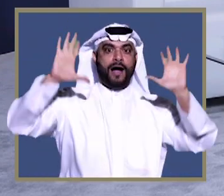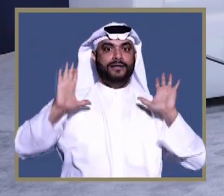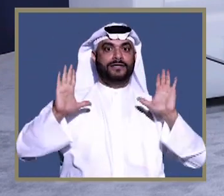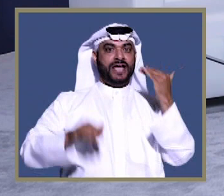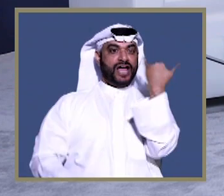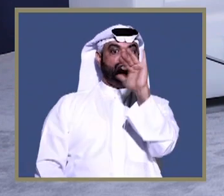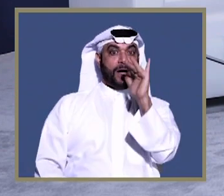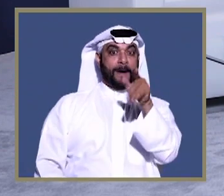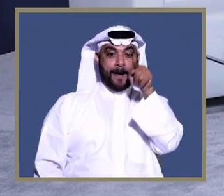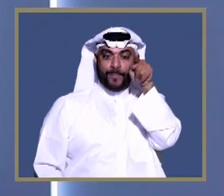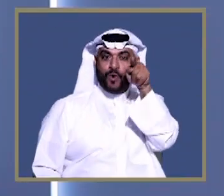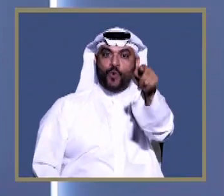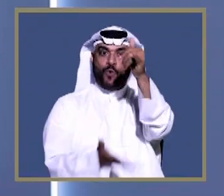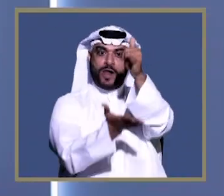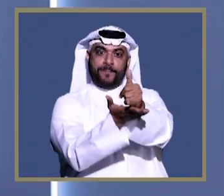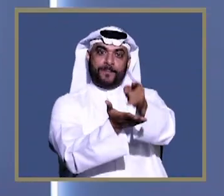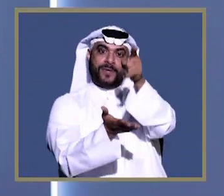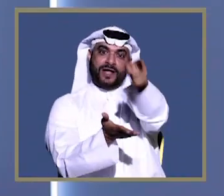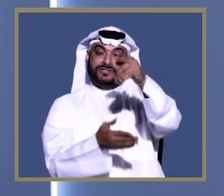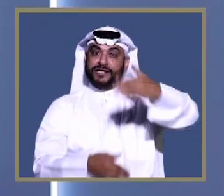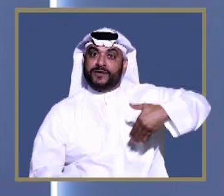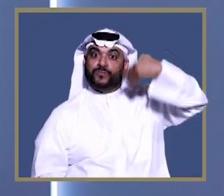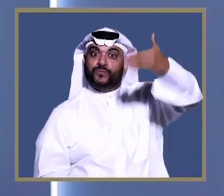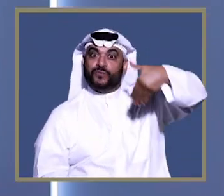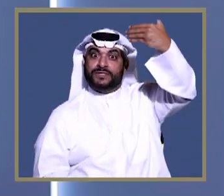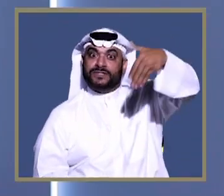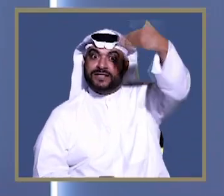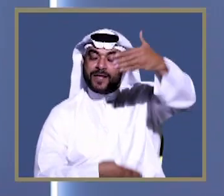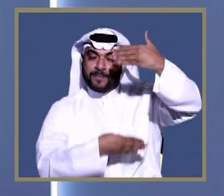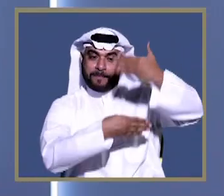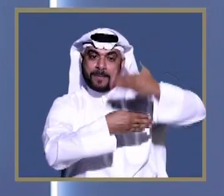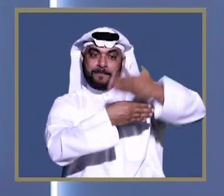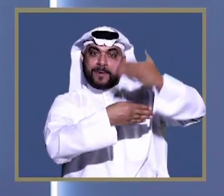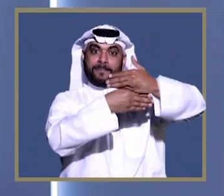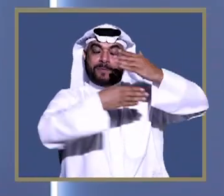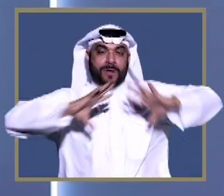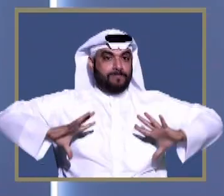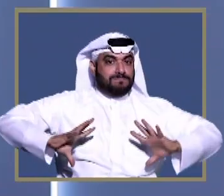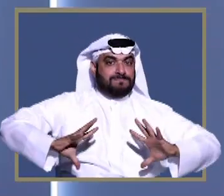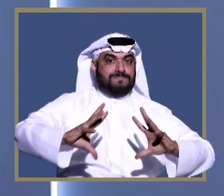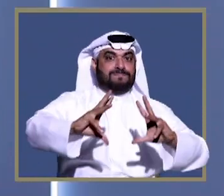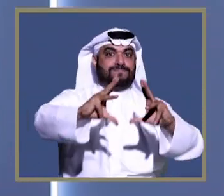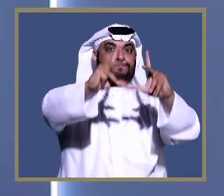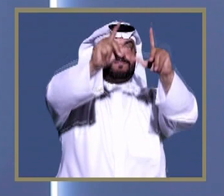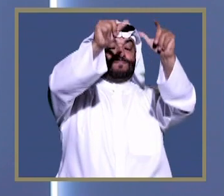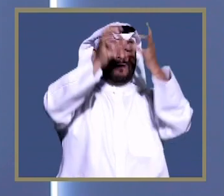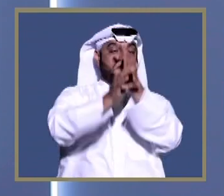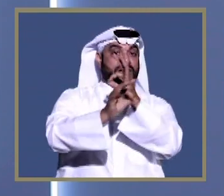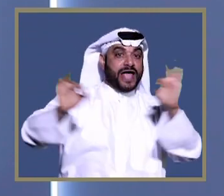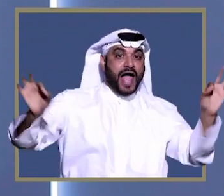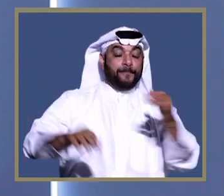يكونون واعين، لأن الشباب، قطاع الشباب، هم